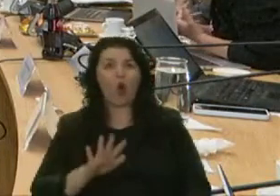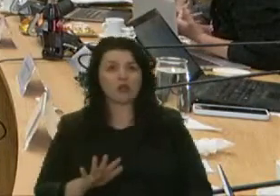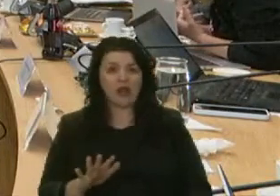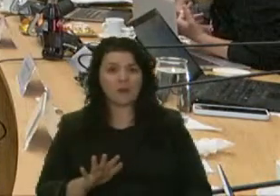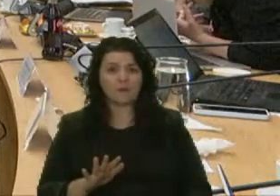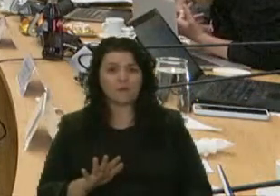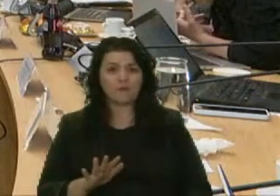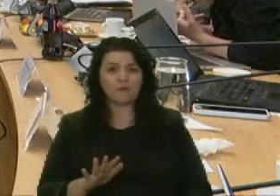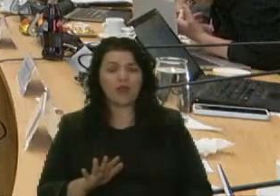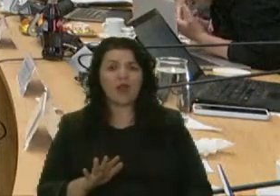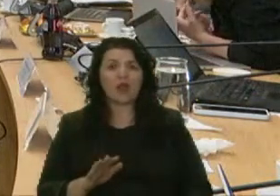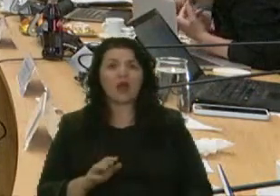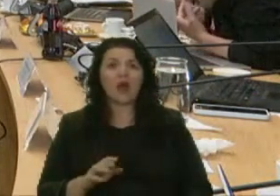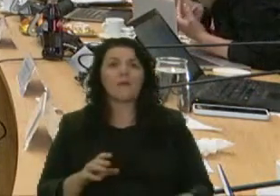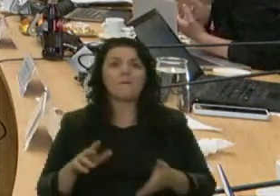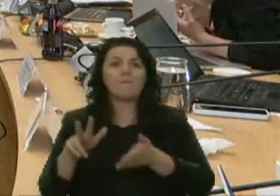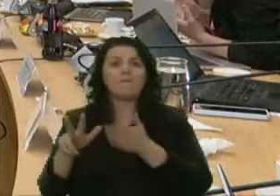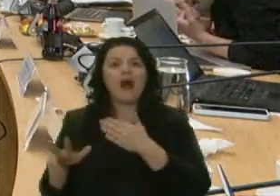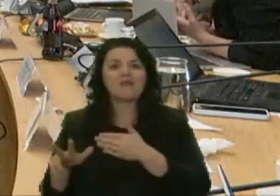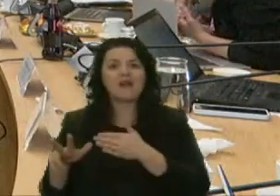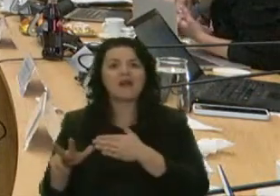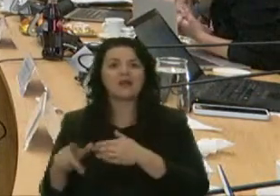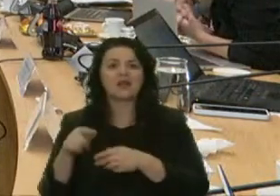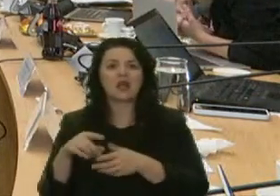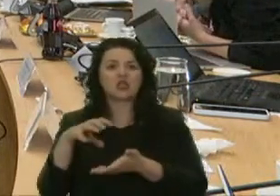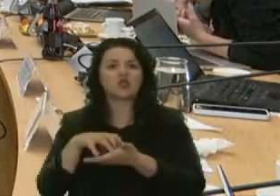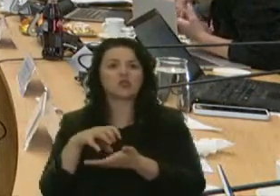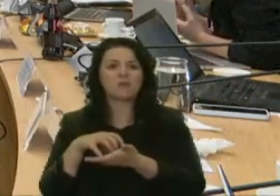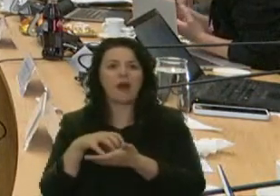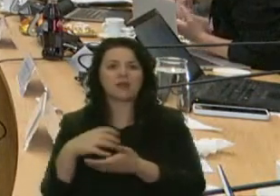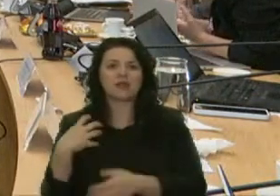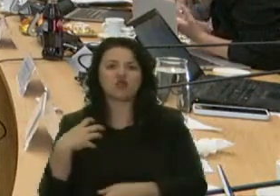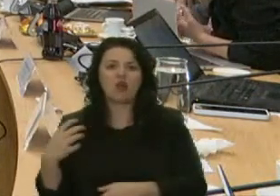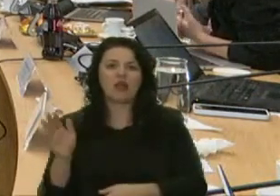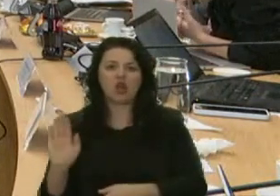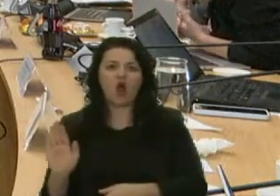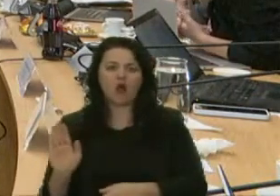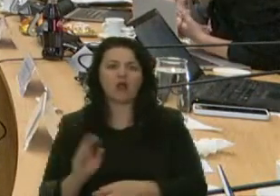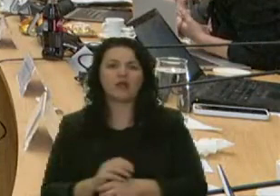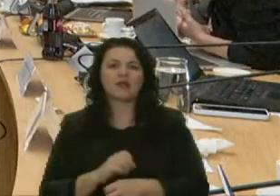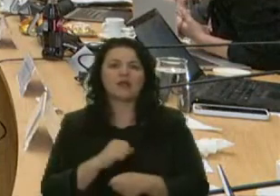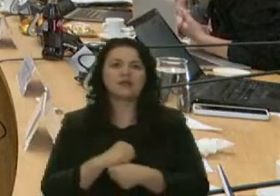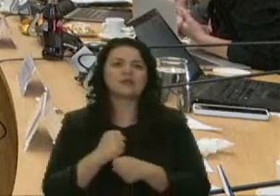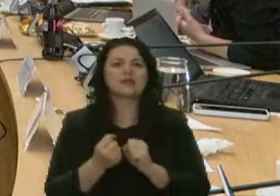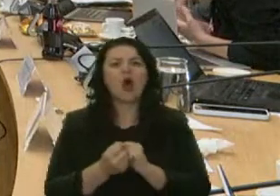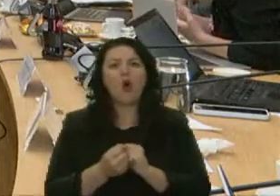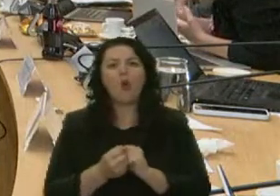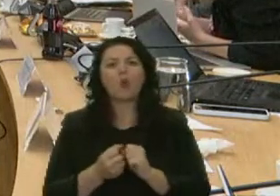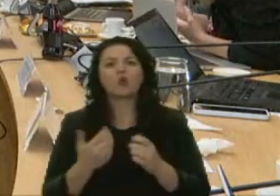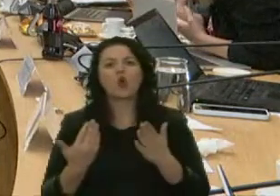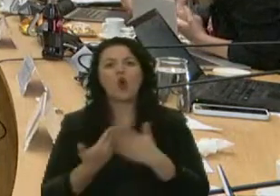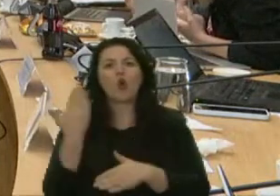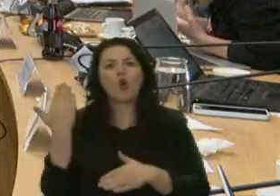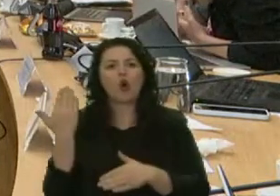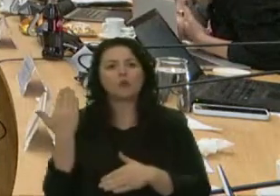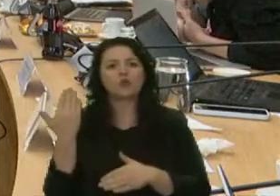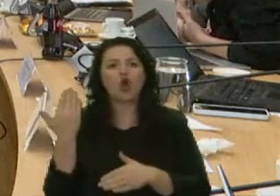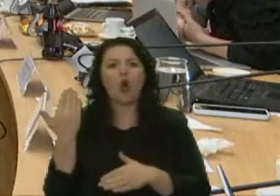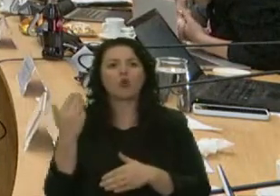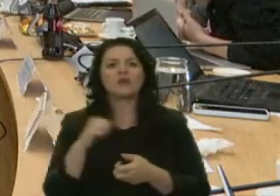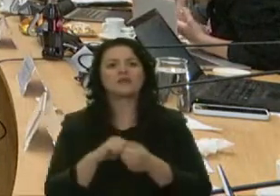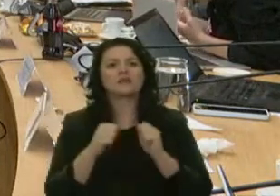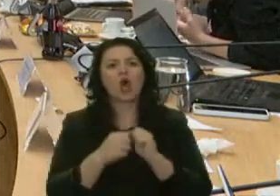să fie reamenajarea parcării este un spațiu generos acolo prin crearea unui corp Nou sau